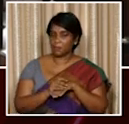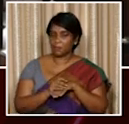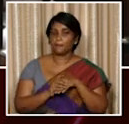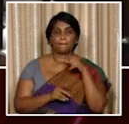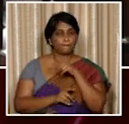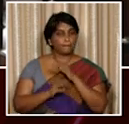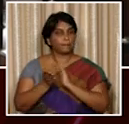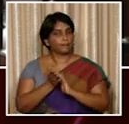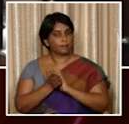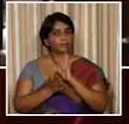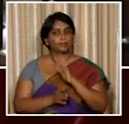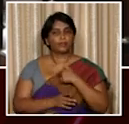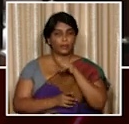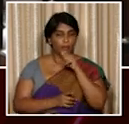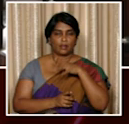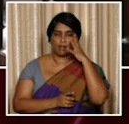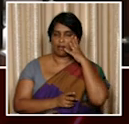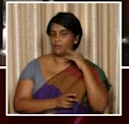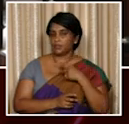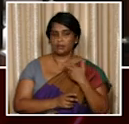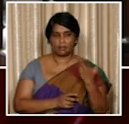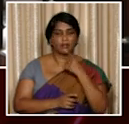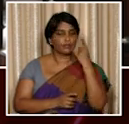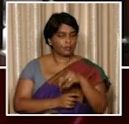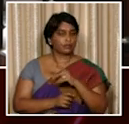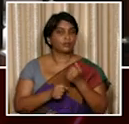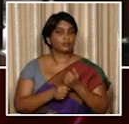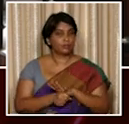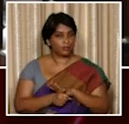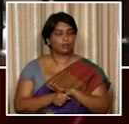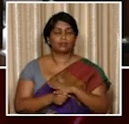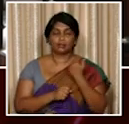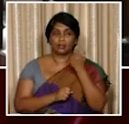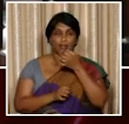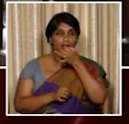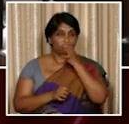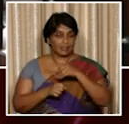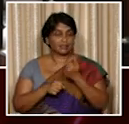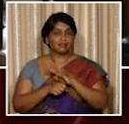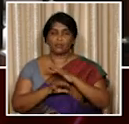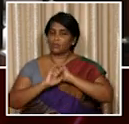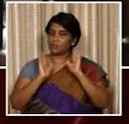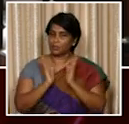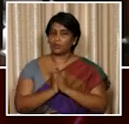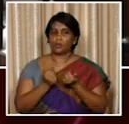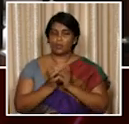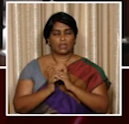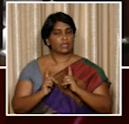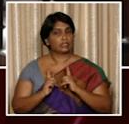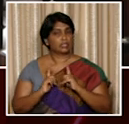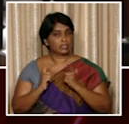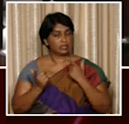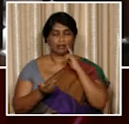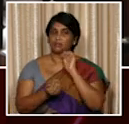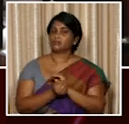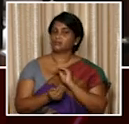ஞாபகப்படுத்த விரும்புகின்றேன். அதேபோல கோவிட் தொற்று காலத்திலே எல்லோரும் உயிரை கையில் பிடித்து கொண்டிருந்த அச்சத்திலே அலைந்திருந்த